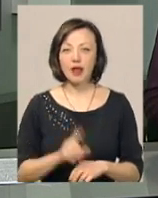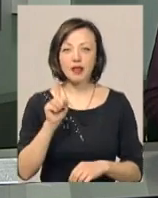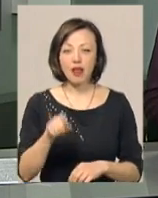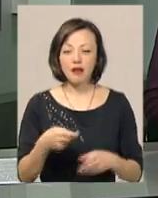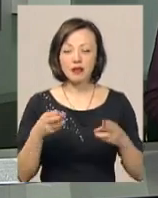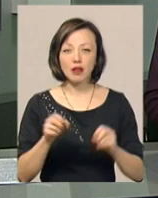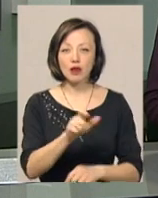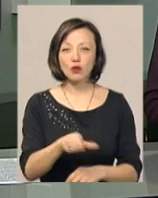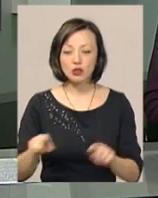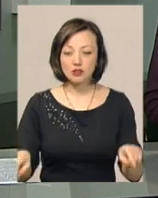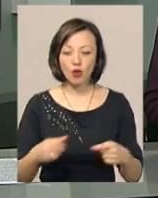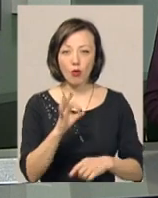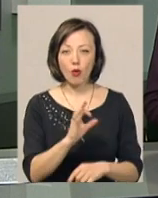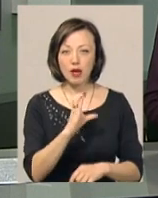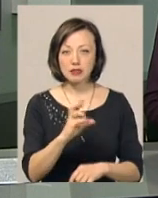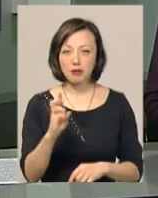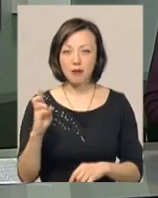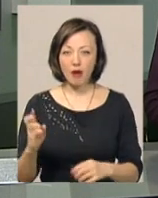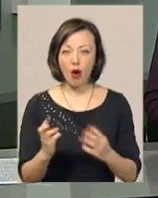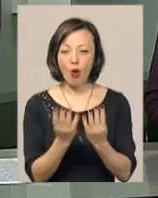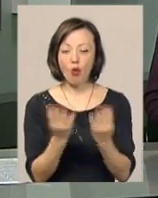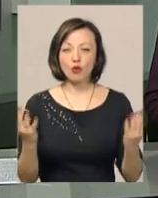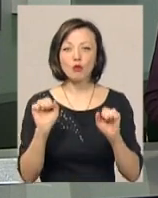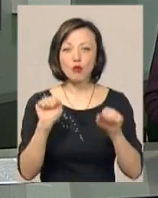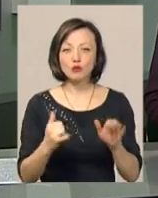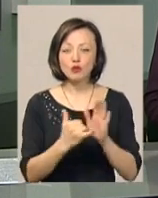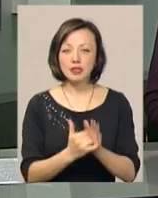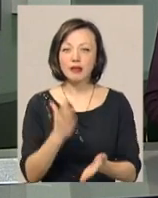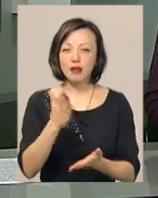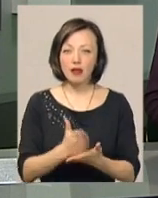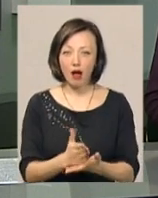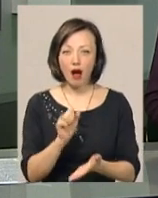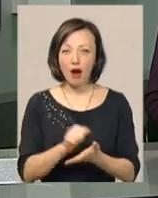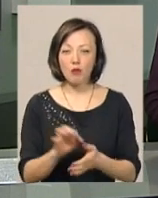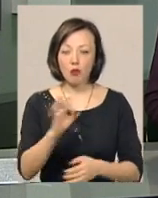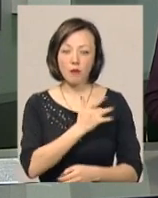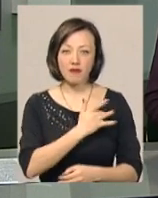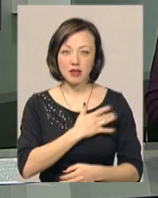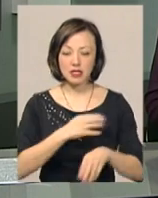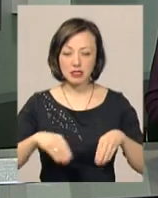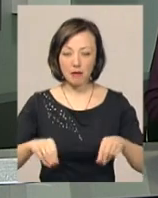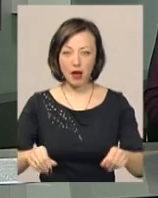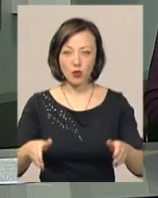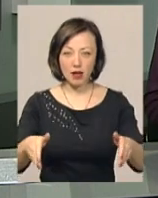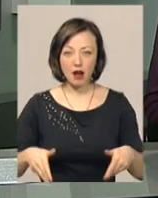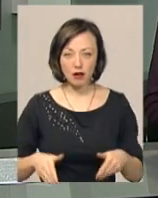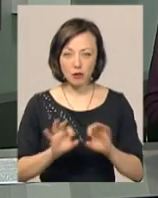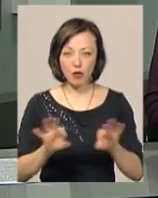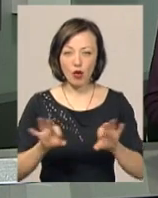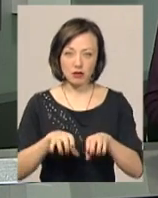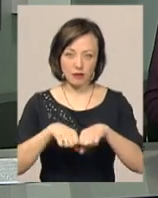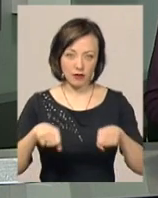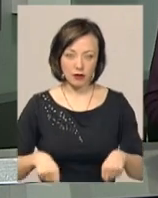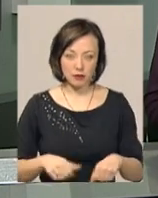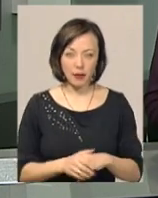там, де мешканці створили ОСББ, огорожу можна встановлювати за умови наявності акту про приватизацію земельної ділянки, пояснюють